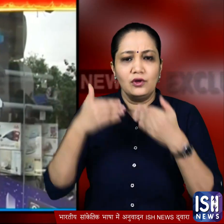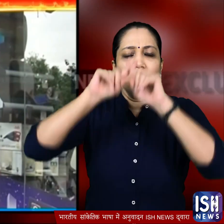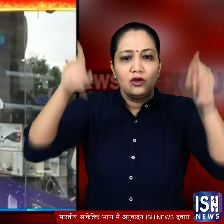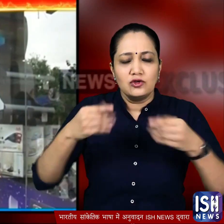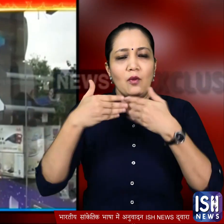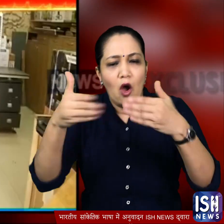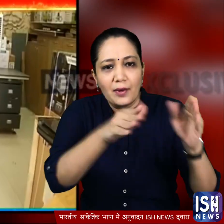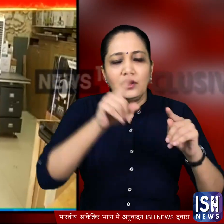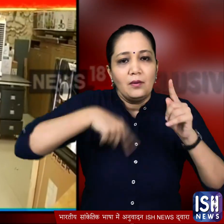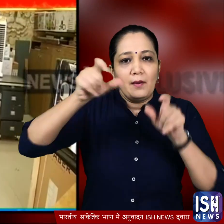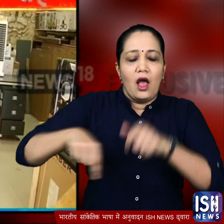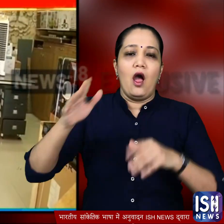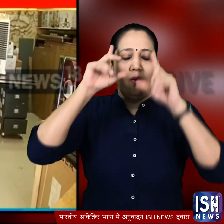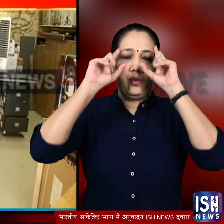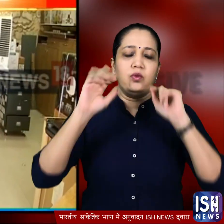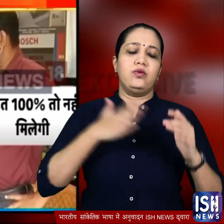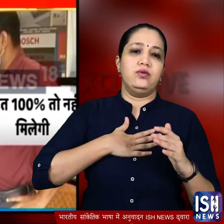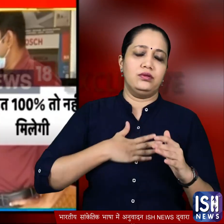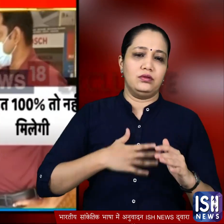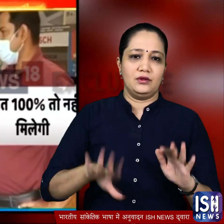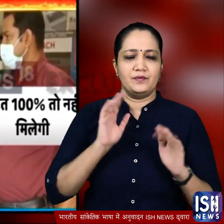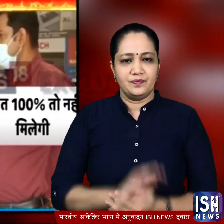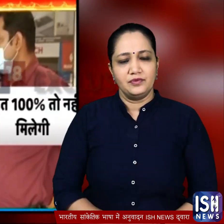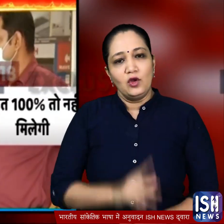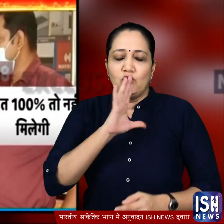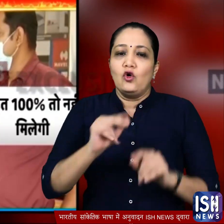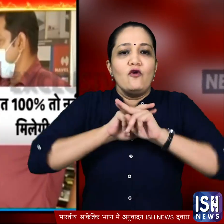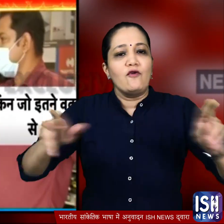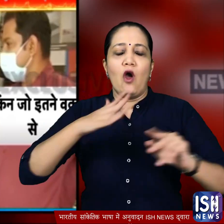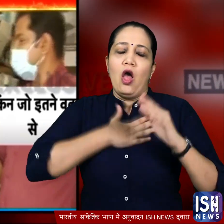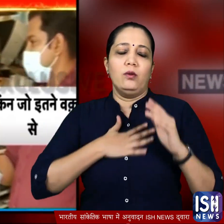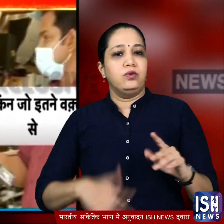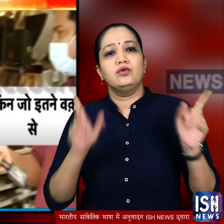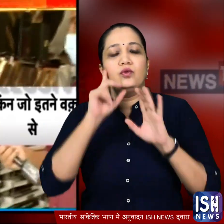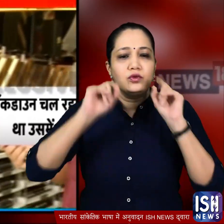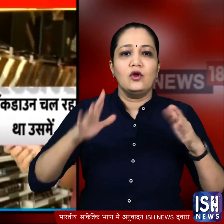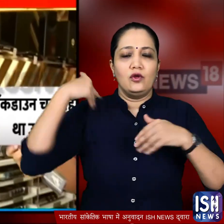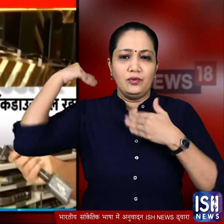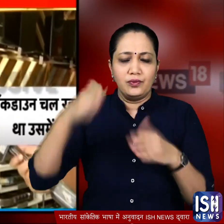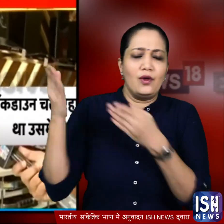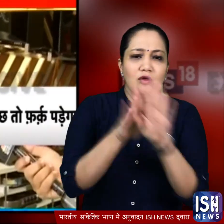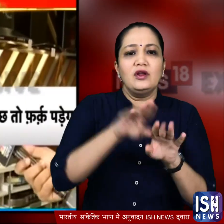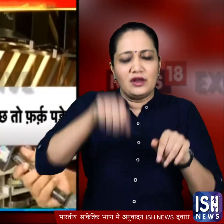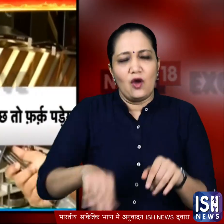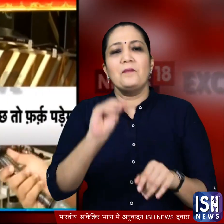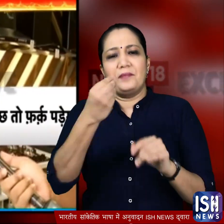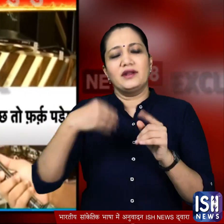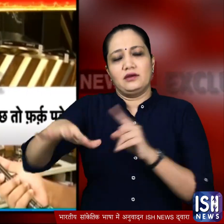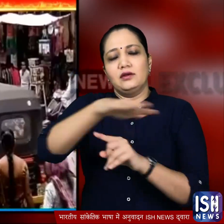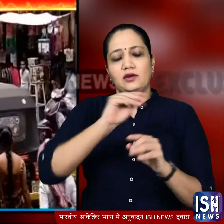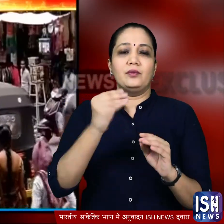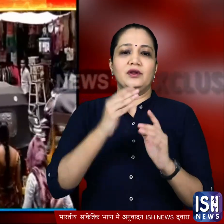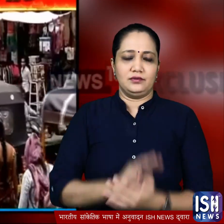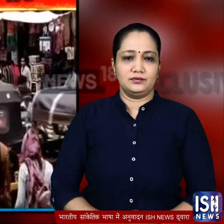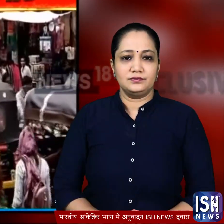बाद बाजार खुलने से दुकानदार भी काफी खुश नजर आए। राहत 100% तो नहीं मिलेगी, लेकिन जो इतने टाइम से लॉकडाउन चल रहा था उसमें कुछ तो फर्क